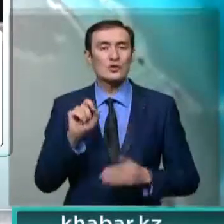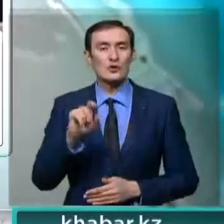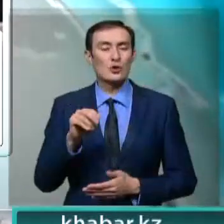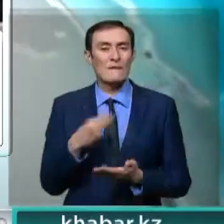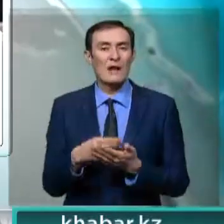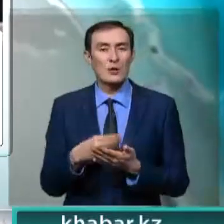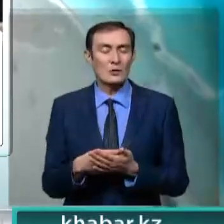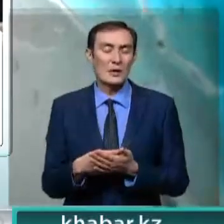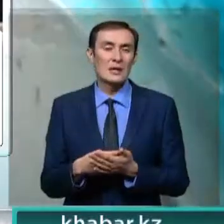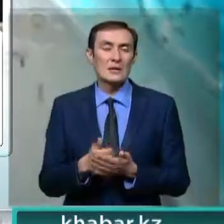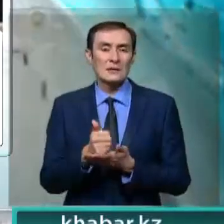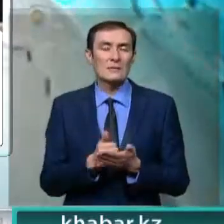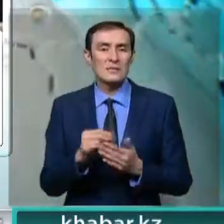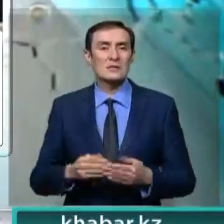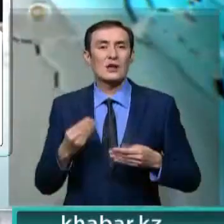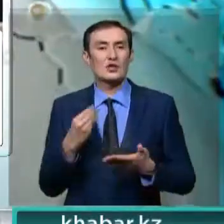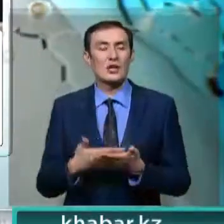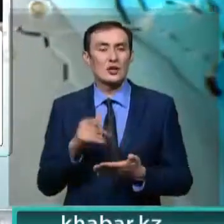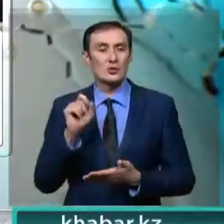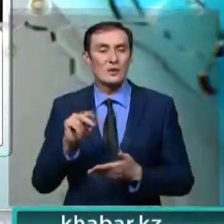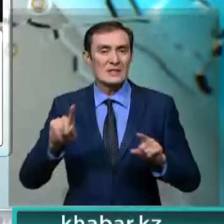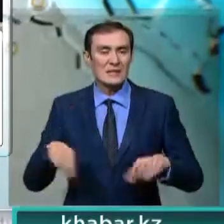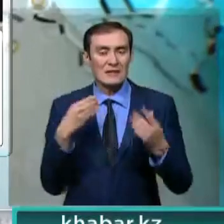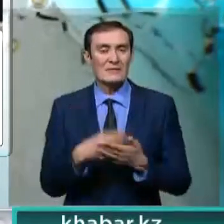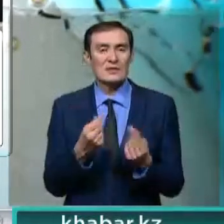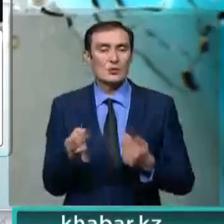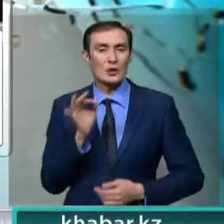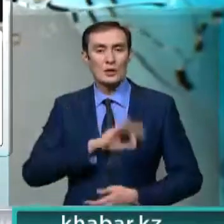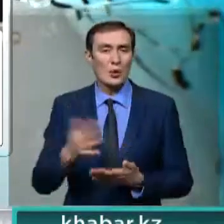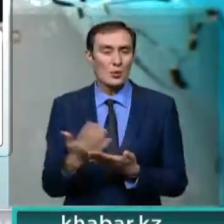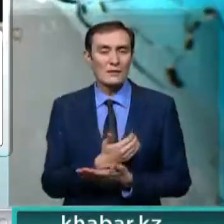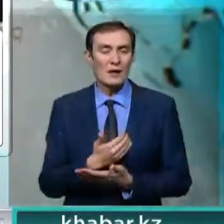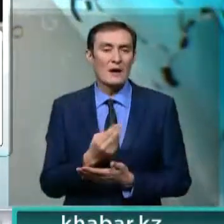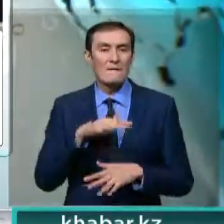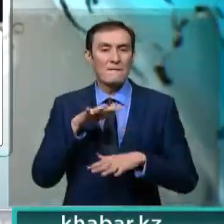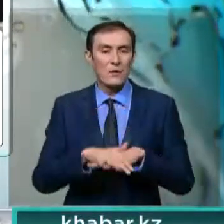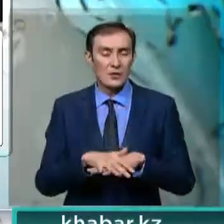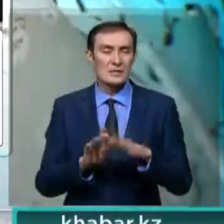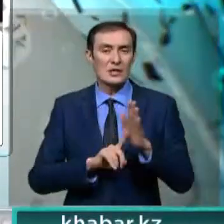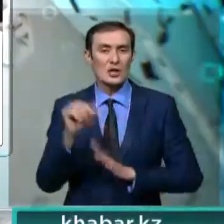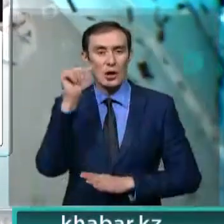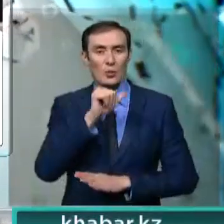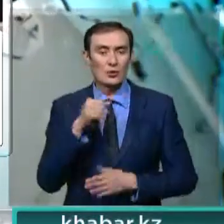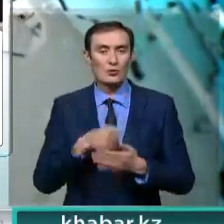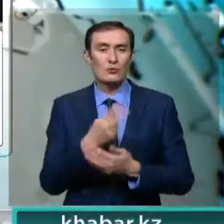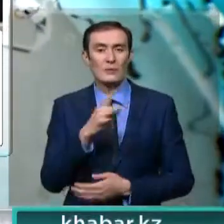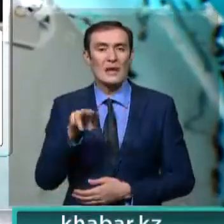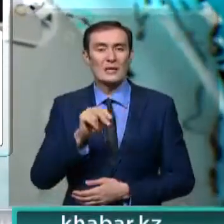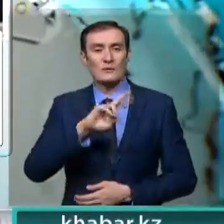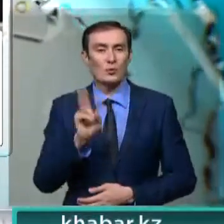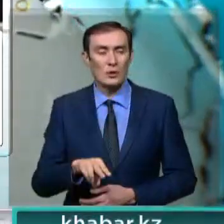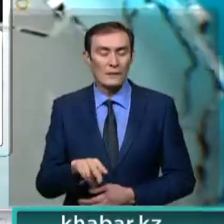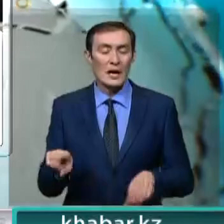золотовалютных резервов за счет подорожания золота и восстановления инвестдоходов национального фонда с начала года до 2 миллиардов